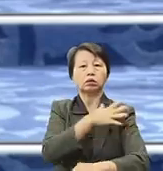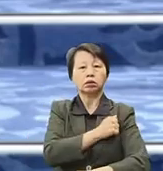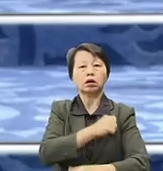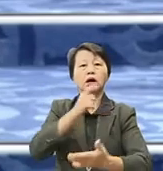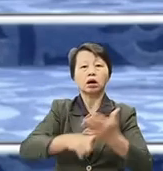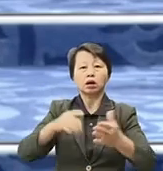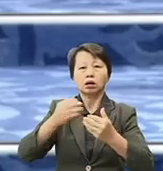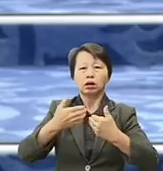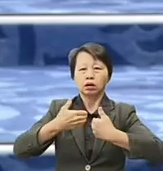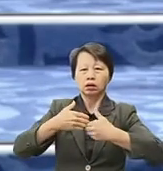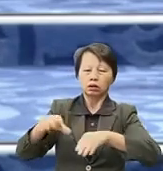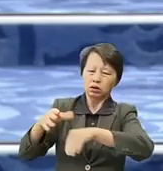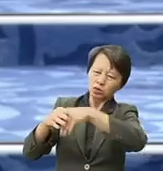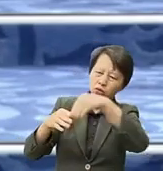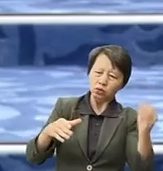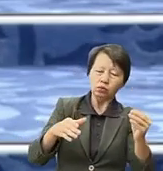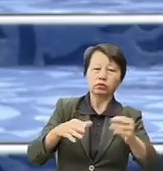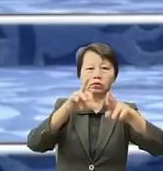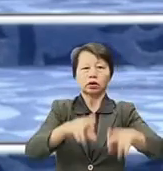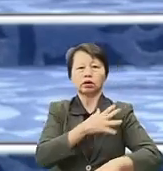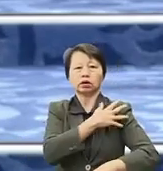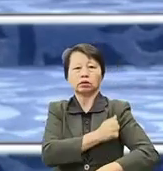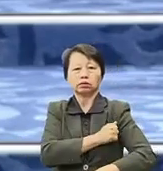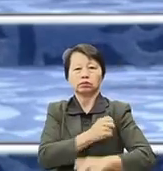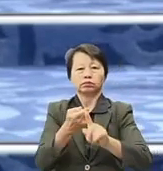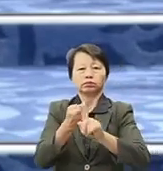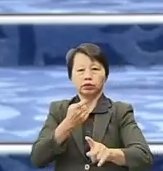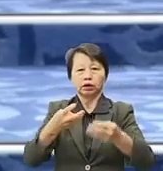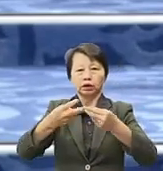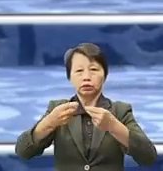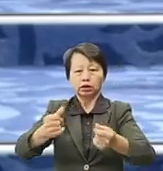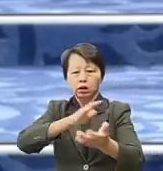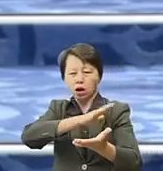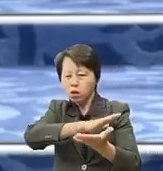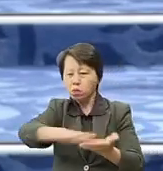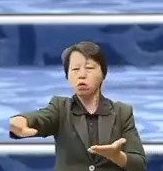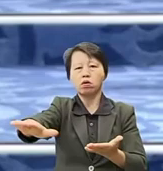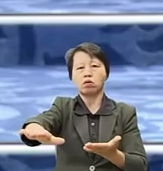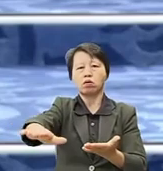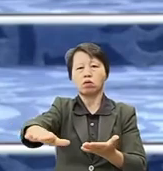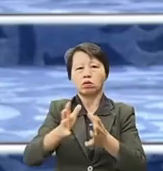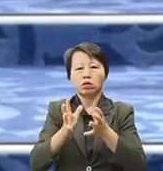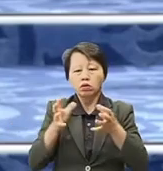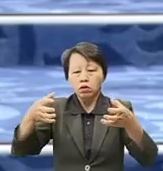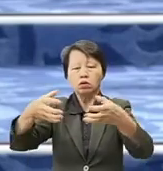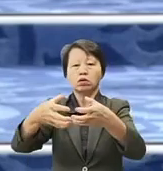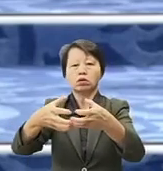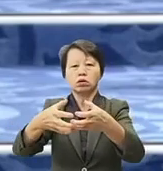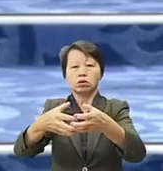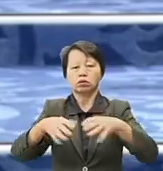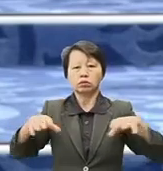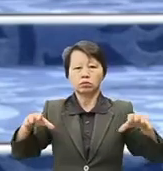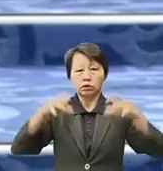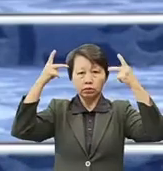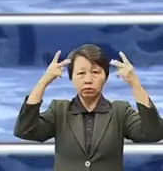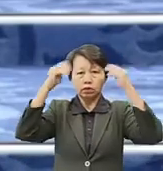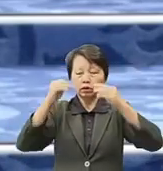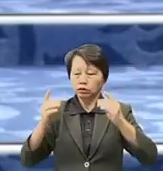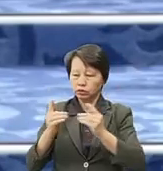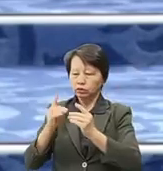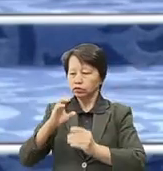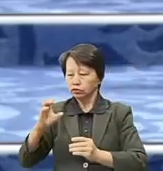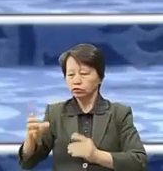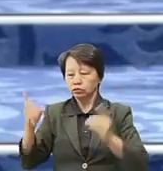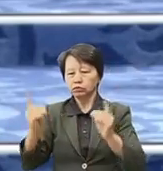mengeluarkan rakyatnya daripada ada tanah Gaza sekarang ini yang sedang terkepung ini yang dibuat oleh Perdana Menteri bertemu Sisi bertemu